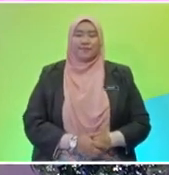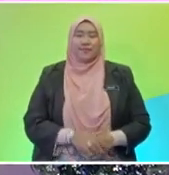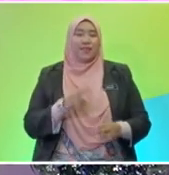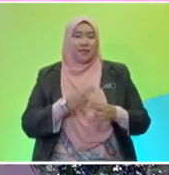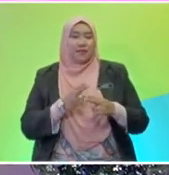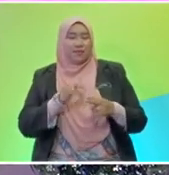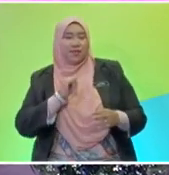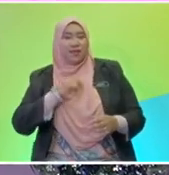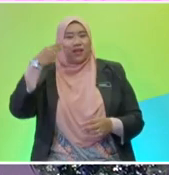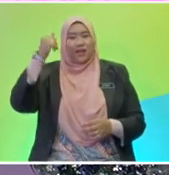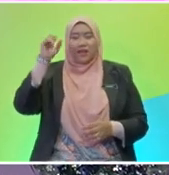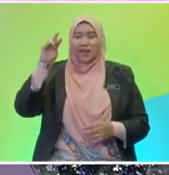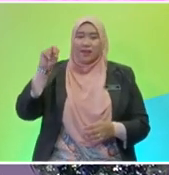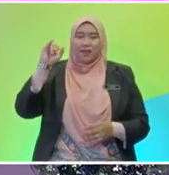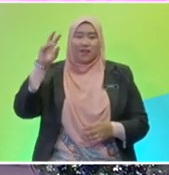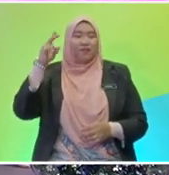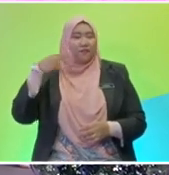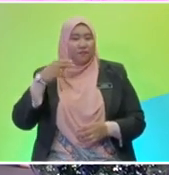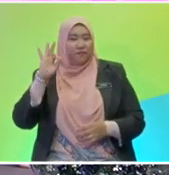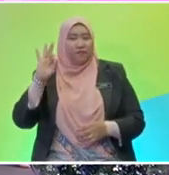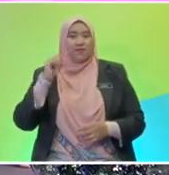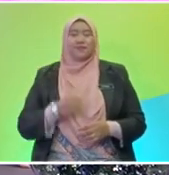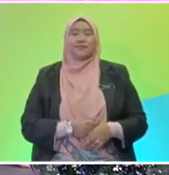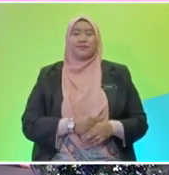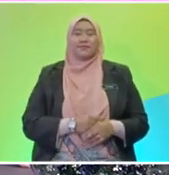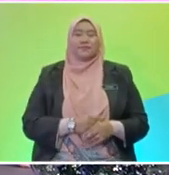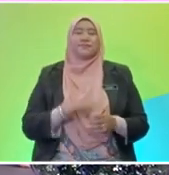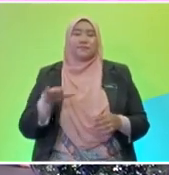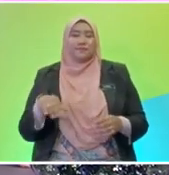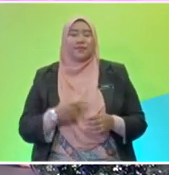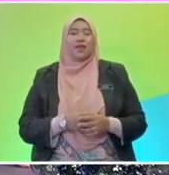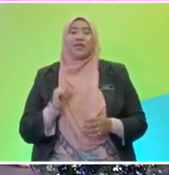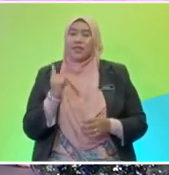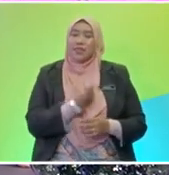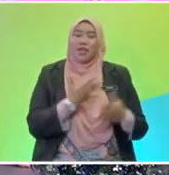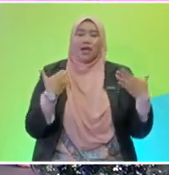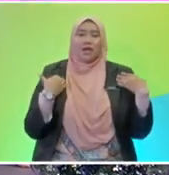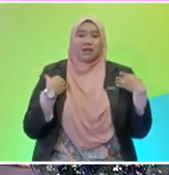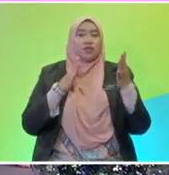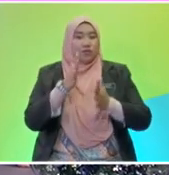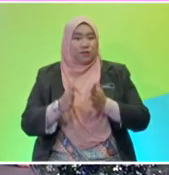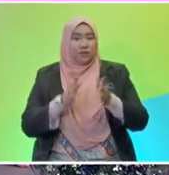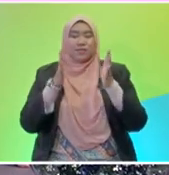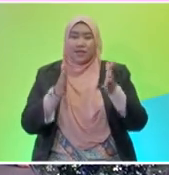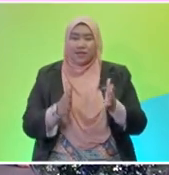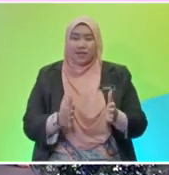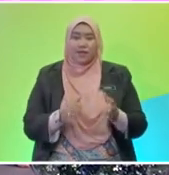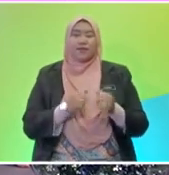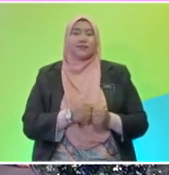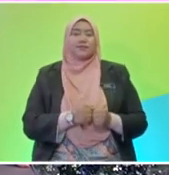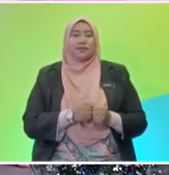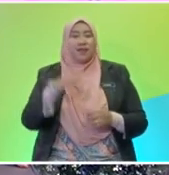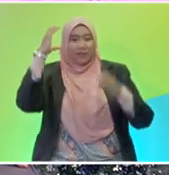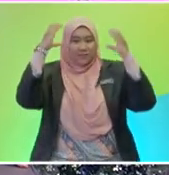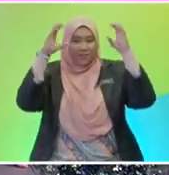hanison dan sebelum saya Perkenalkan guru penyampai kita kita juga ada juru bahasa isyarat yaitu